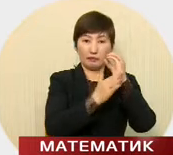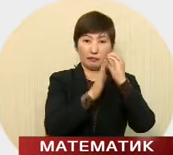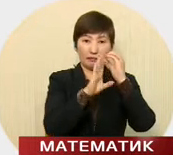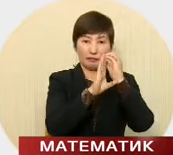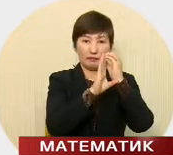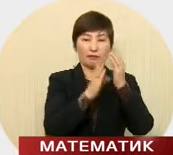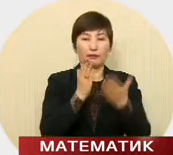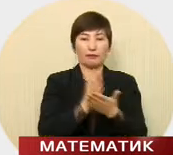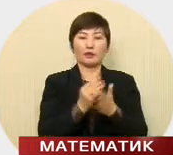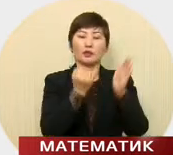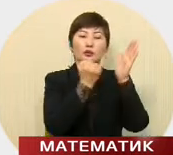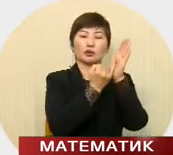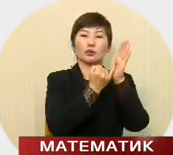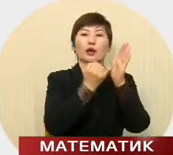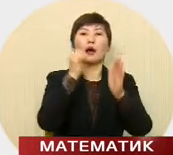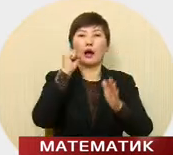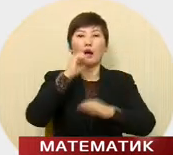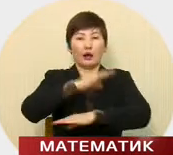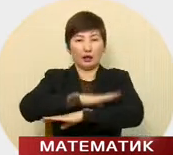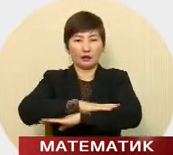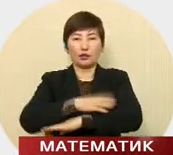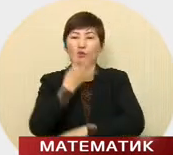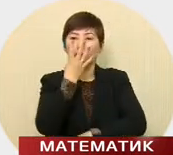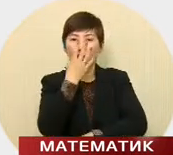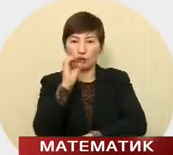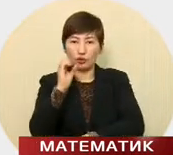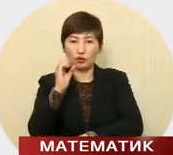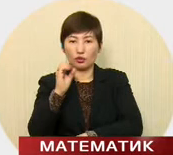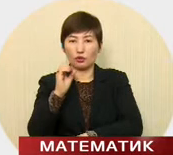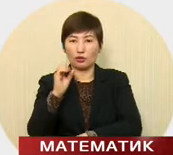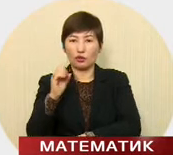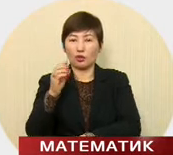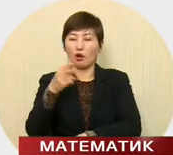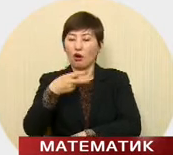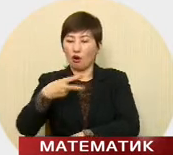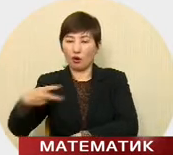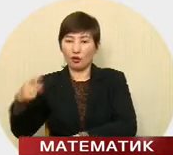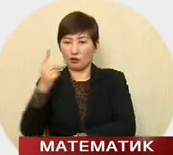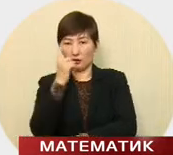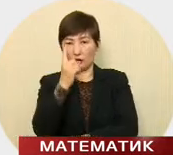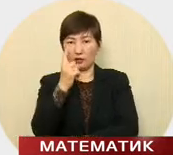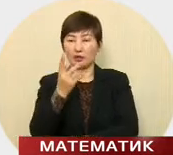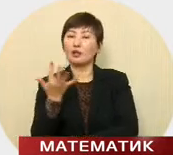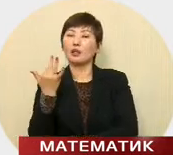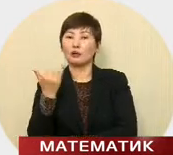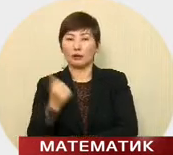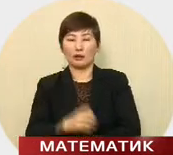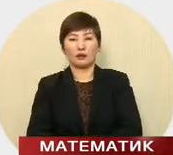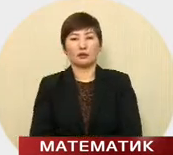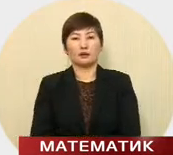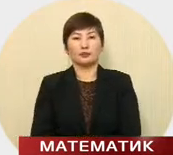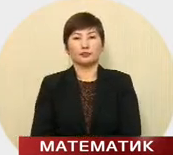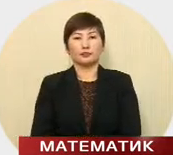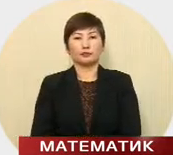Тэгэхээр 6 анги маань нийт 40 сурагч байгаа. Тэгвэл 40 сурагчийн 2/1 хэсгийг олно гэсэн үг. За